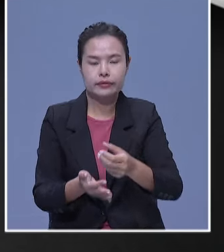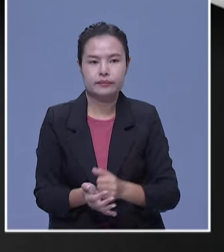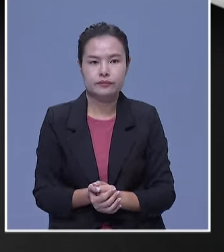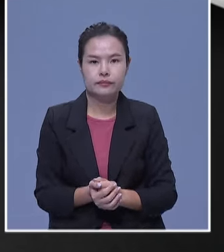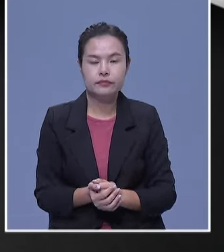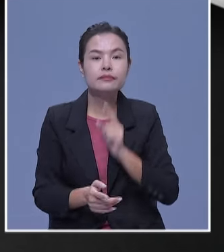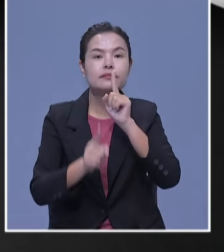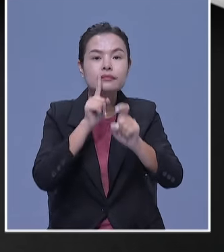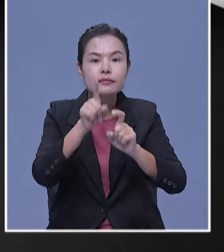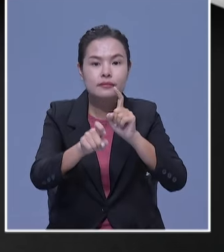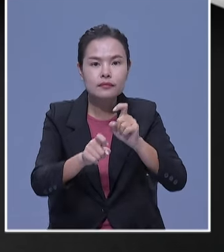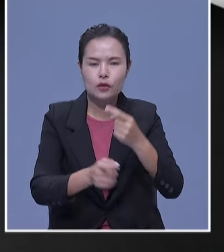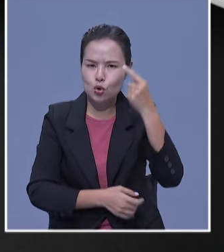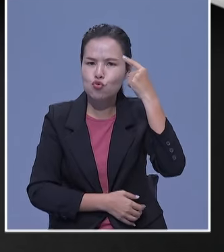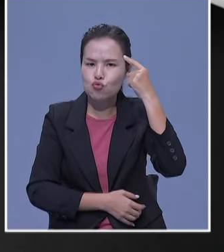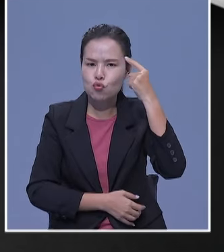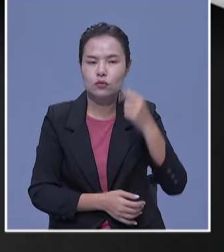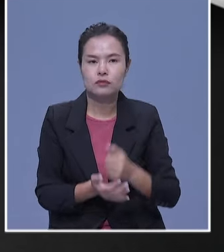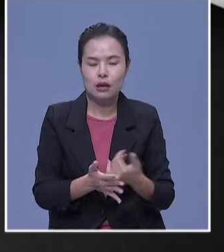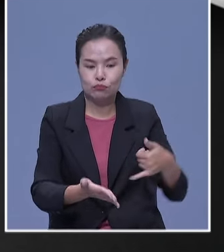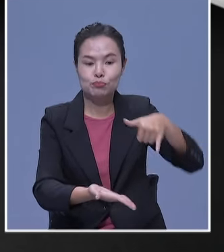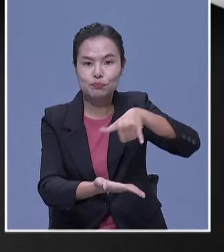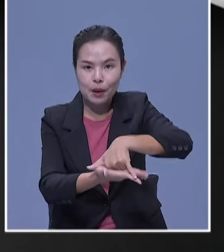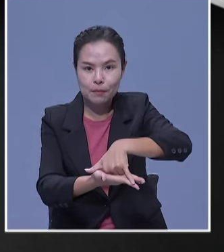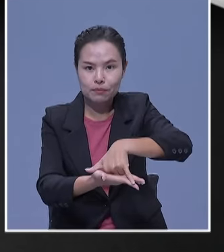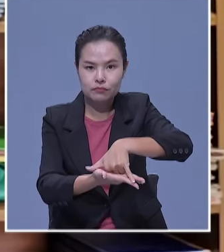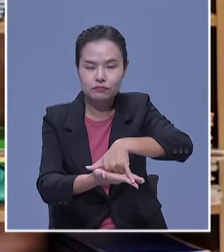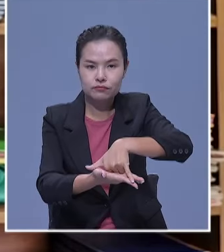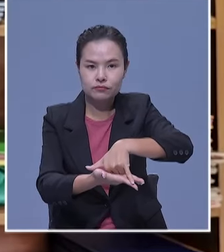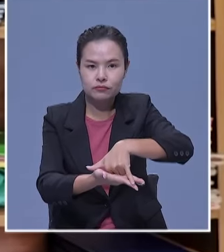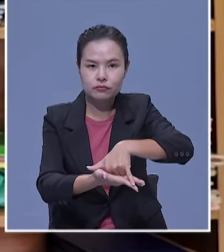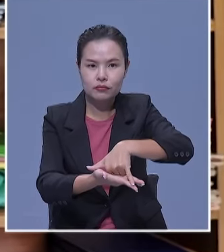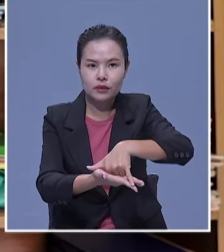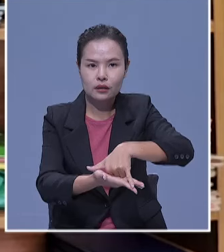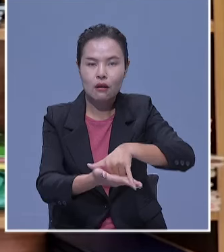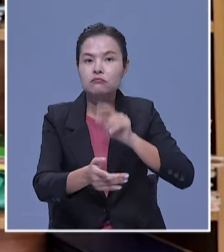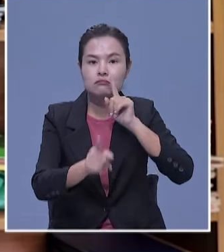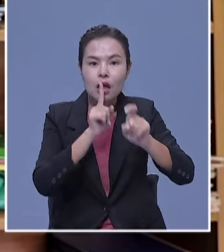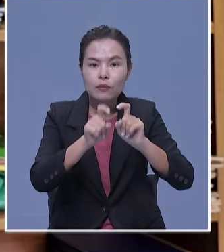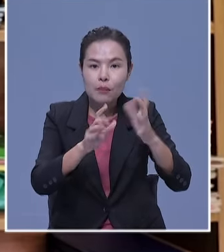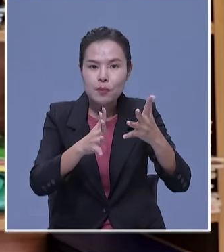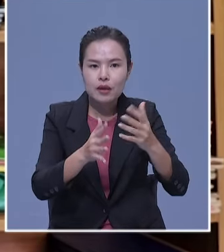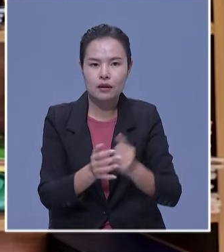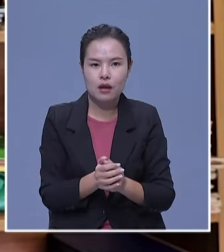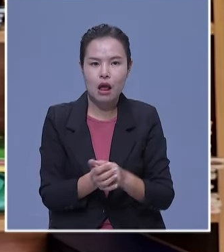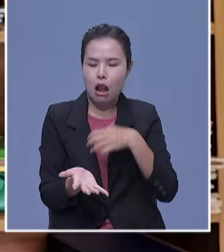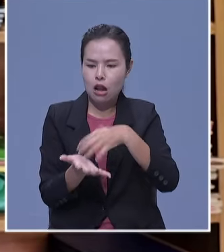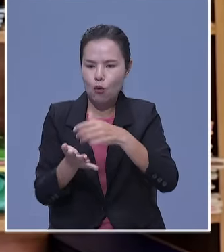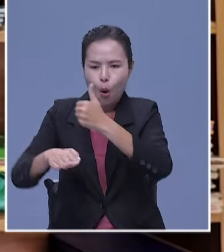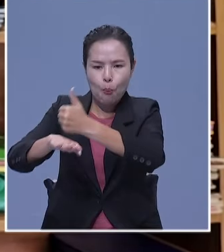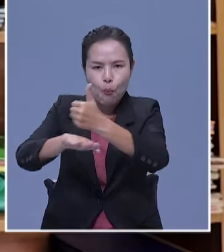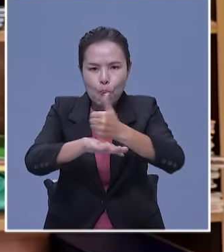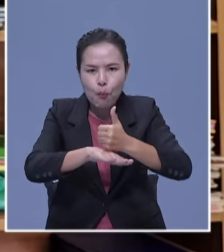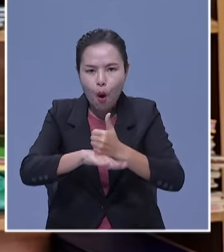ากการสอบถามผอ.คนดังกล่าวก็ทราบนะคะบอกว่าวางสายไปก็ไม่ได้ติดตามบุคคลที่โทรมาหาพร้อมนำเรื่องนี้ไปบอกกับผอ.หลายๆค